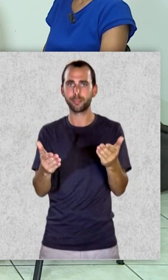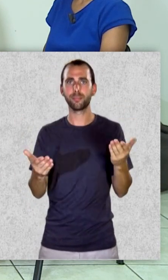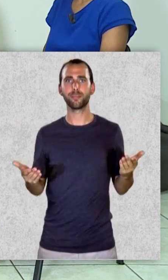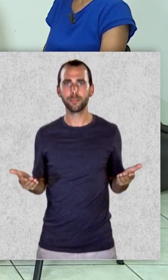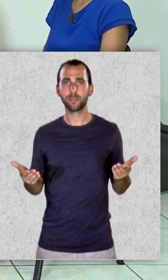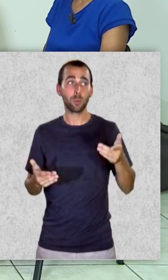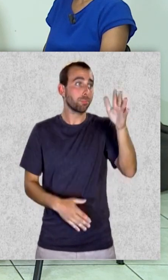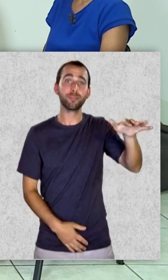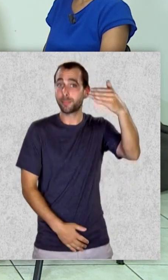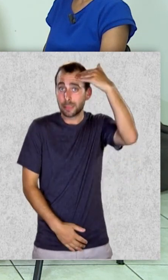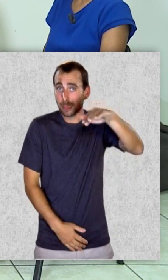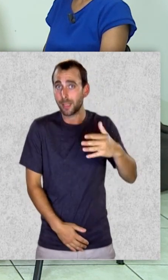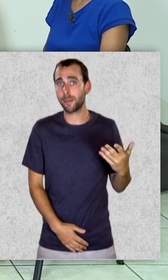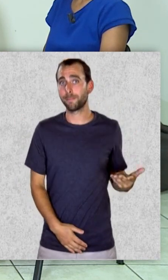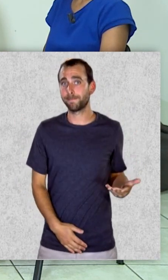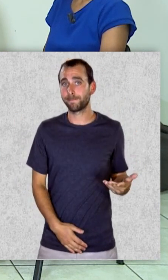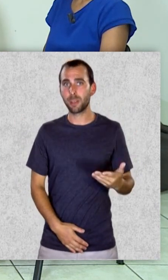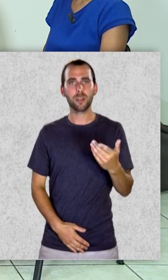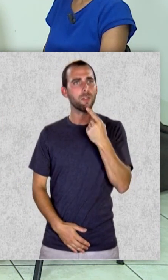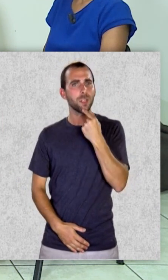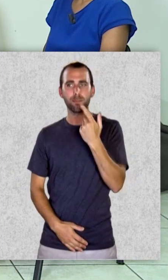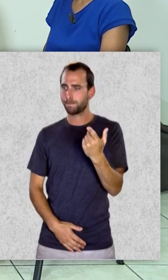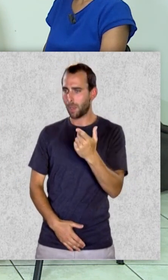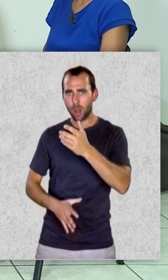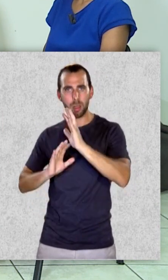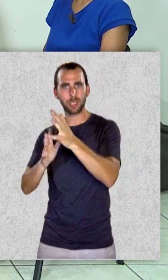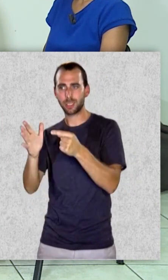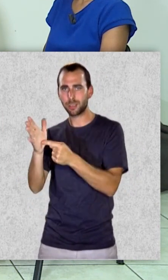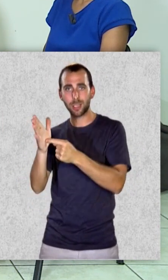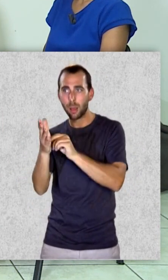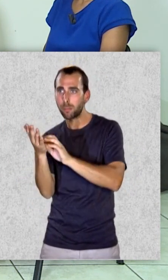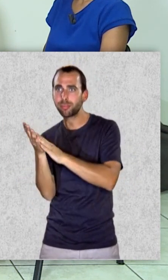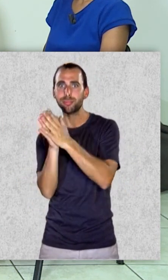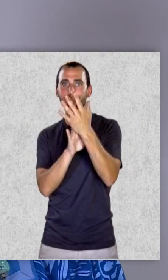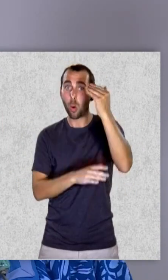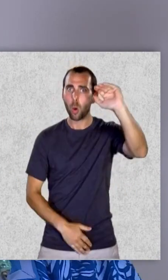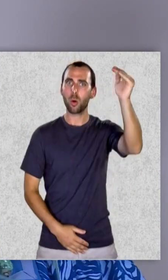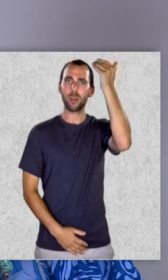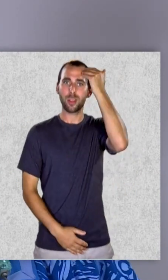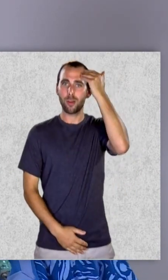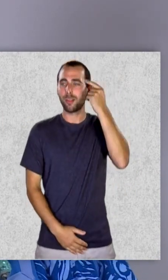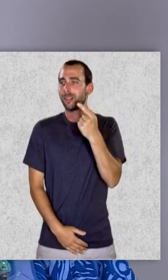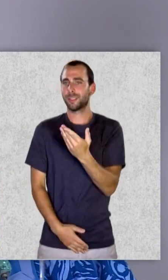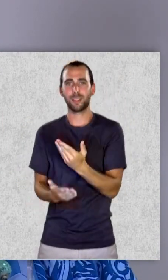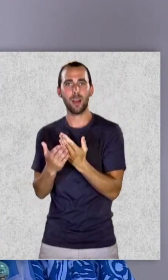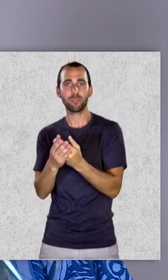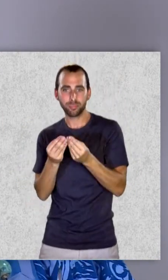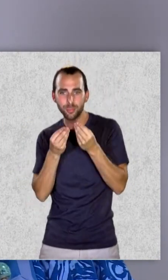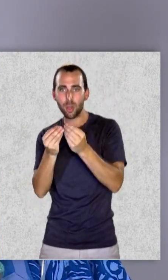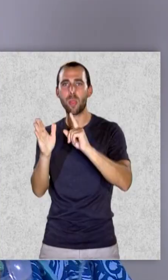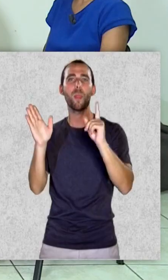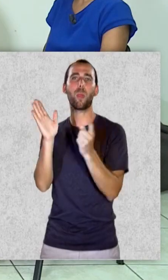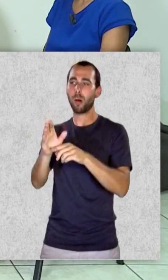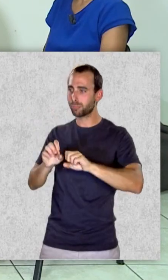problématique. Bon, ils le savent. Et donc le fait que la langue des signes soit reconnue, ça donnerait un droit